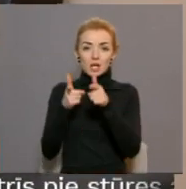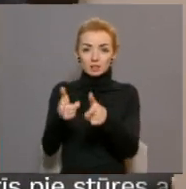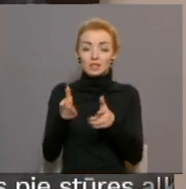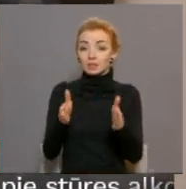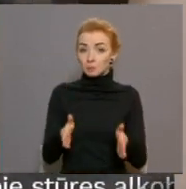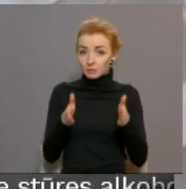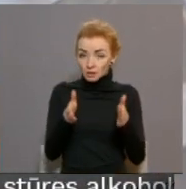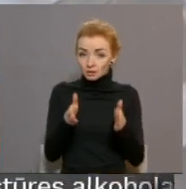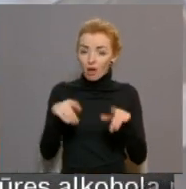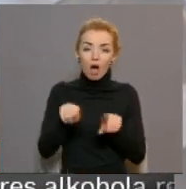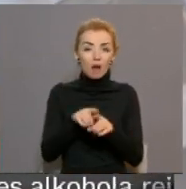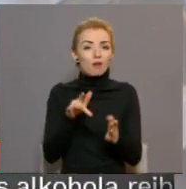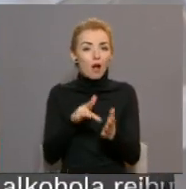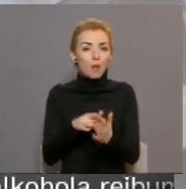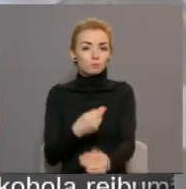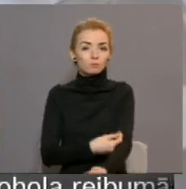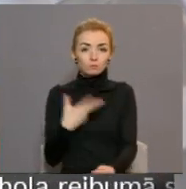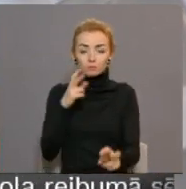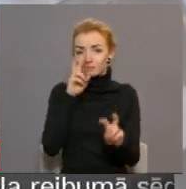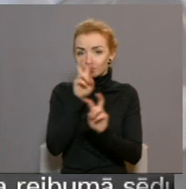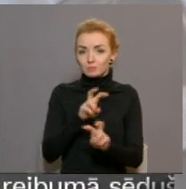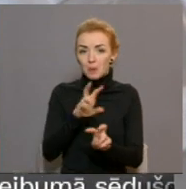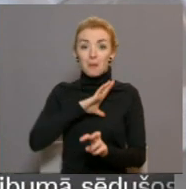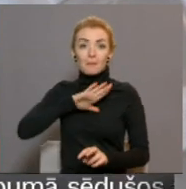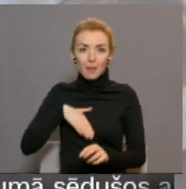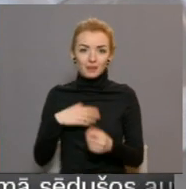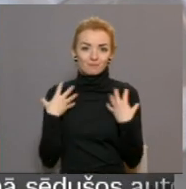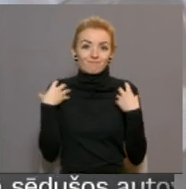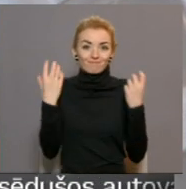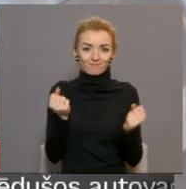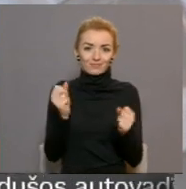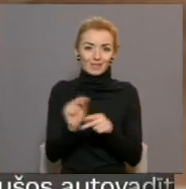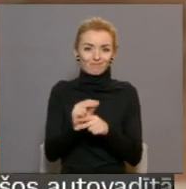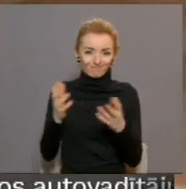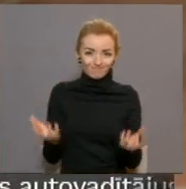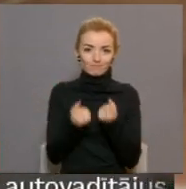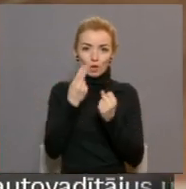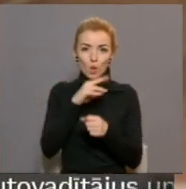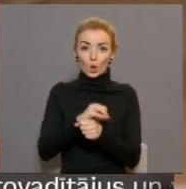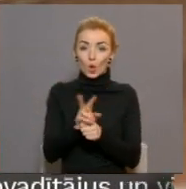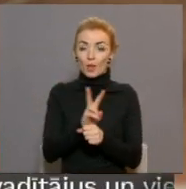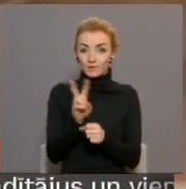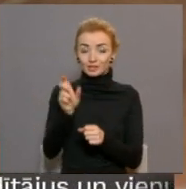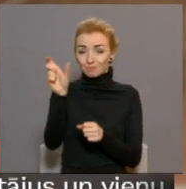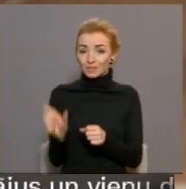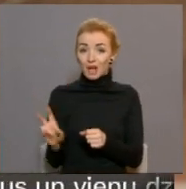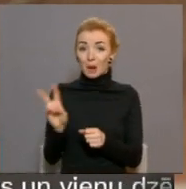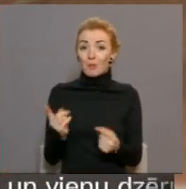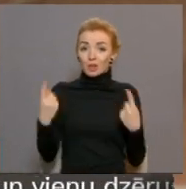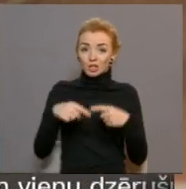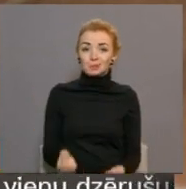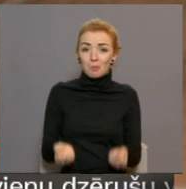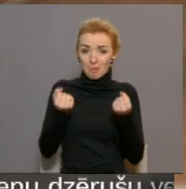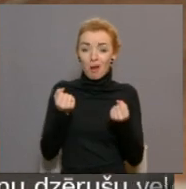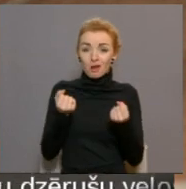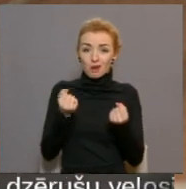gan tas, kādas analīzes nepieciešamas pēc izveseļošanās. Jau šobrīd ir skaidrs, ka smagi slimojošie COVID pacienti būs